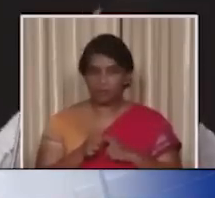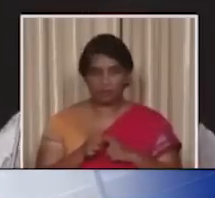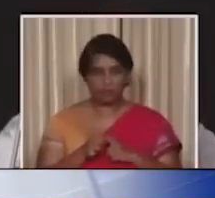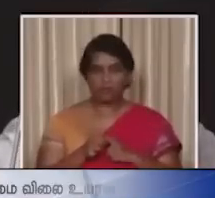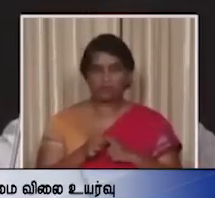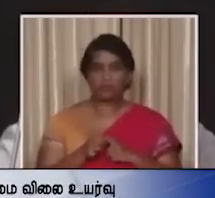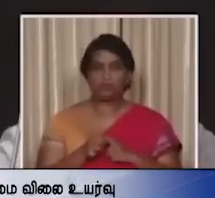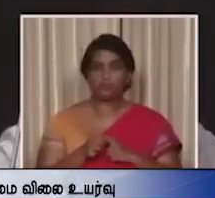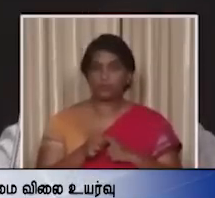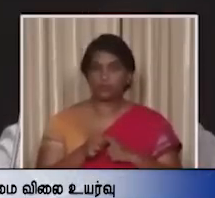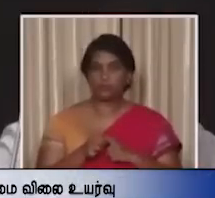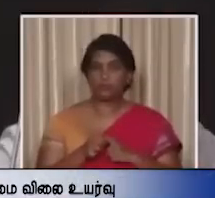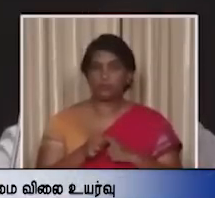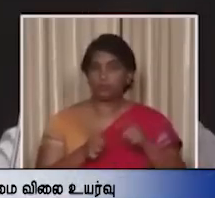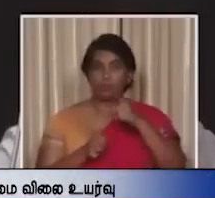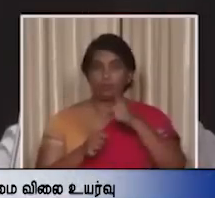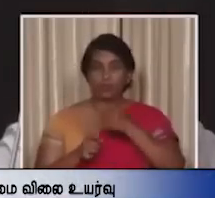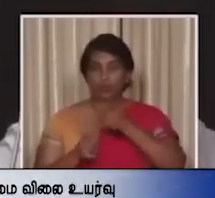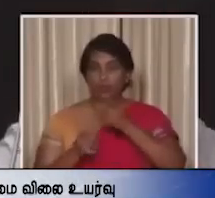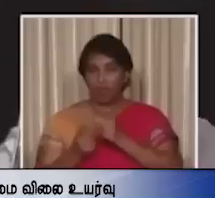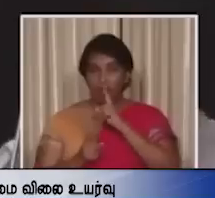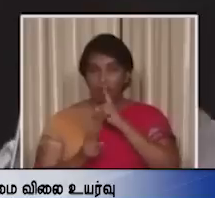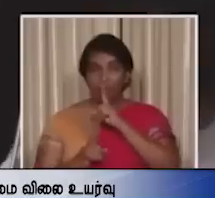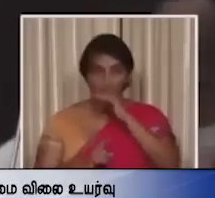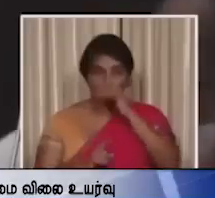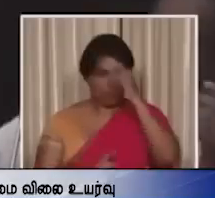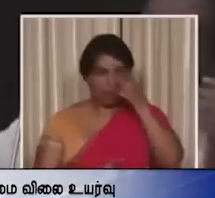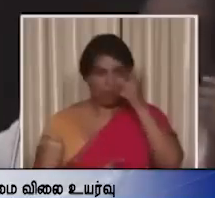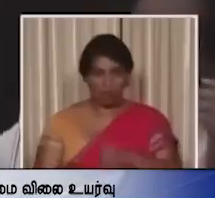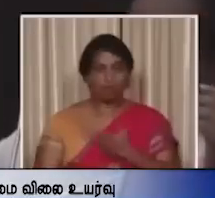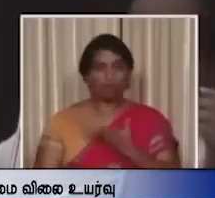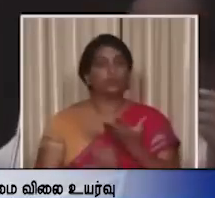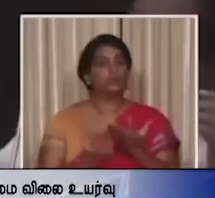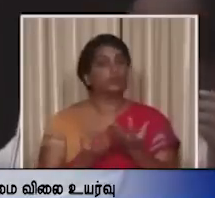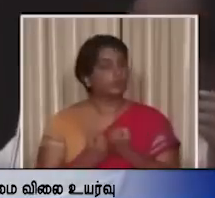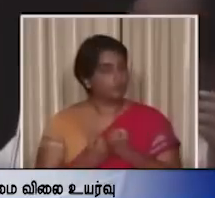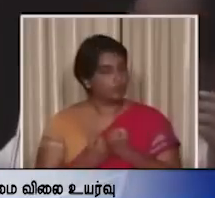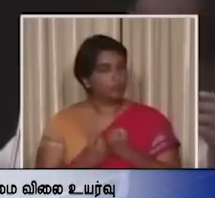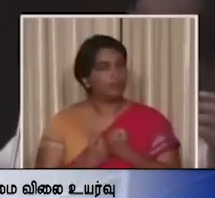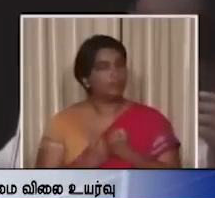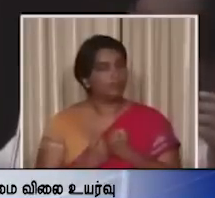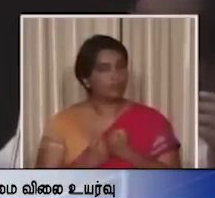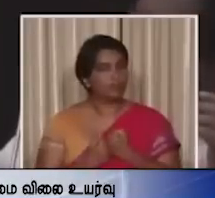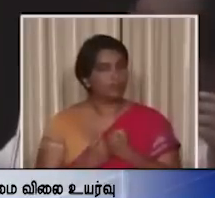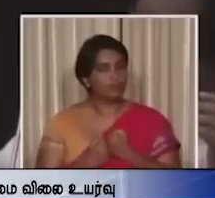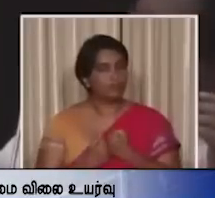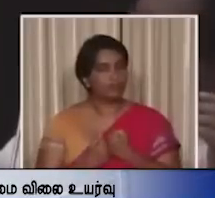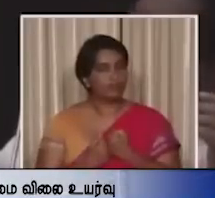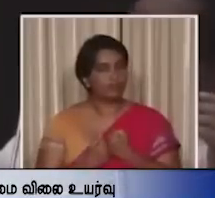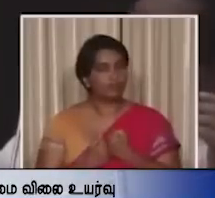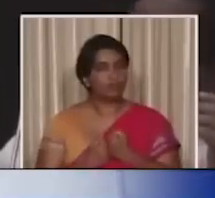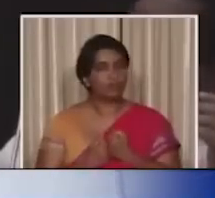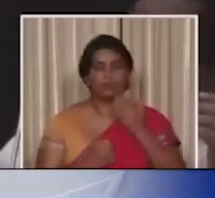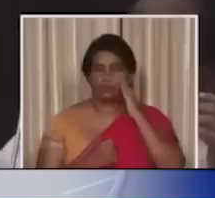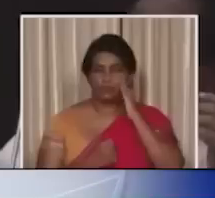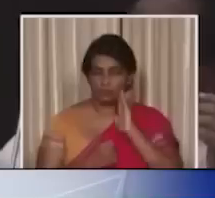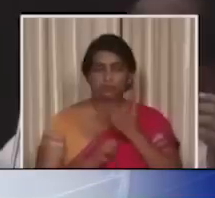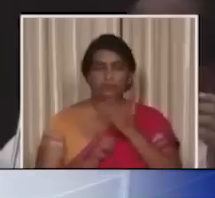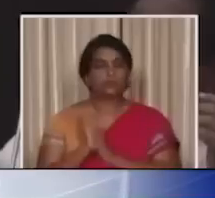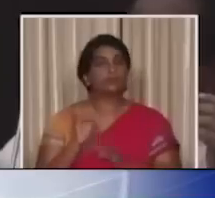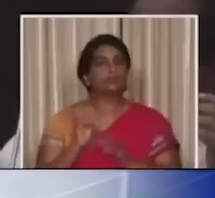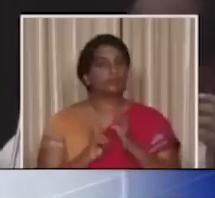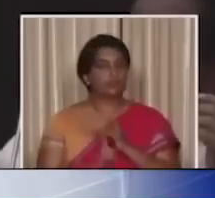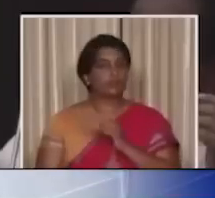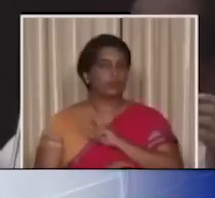வைத்தியசாலைக்குள் உள்குறிப்பொன்றை முன்வைத்திருந்தார். இது தொடர்பில் கவனம் செலுத்துமாறு கோரியிருந்தார். இதனை அவர் ஸ்ரீலங்கா சுகாதார அமைச்சின் மருத்துவ